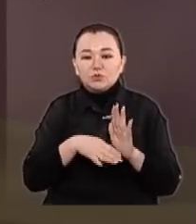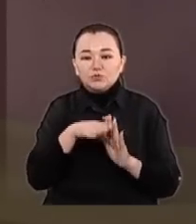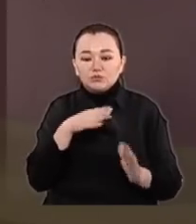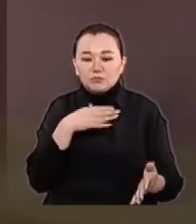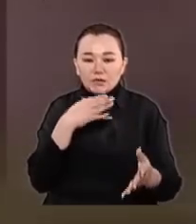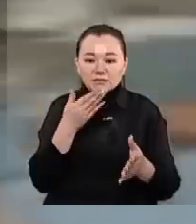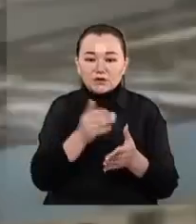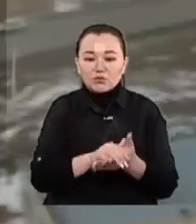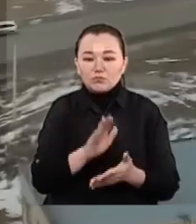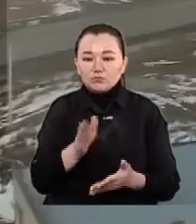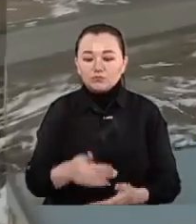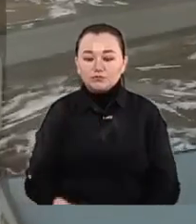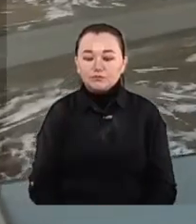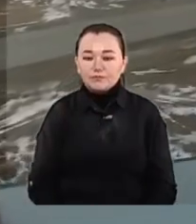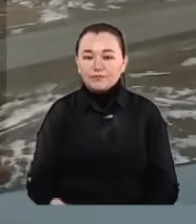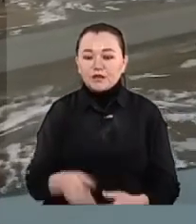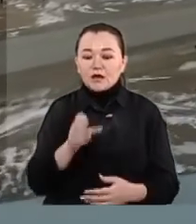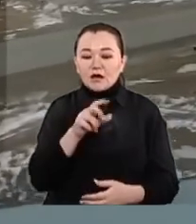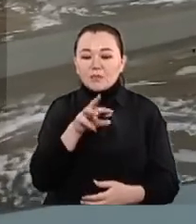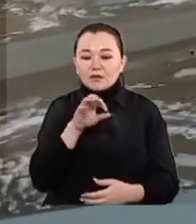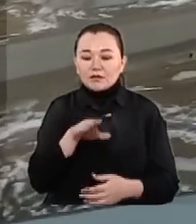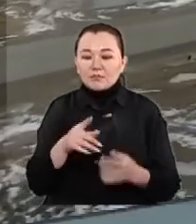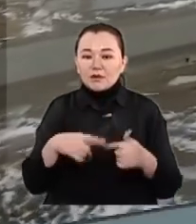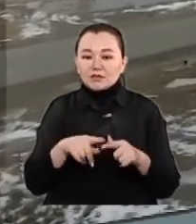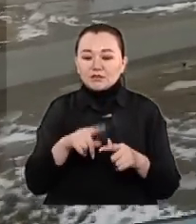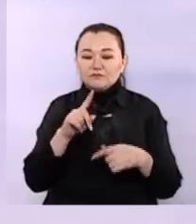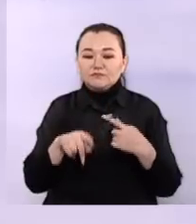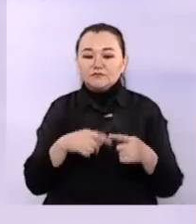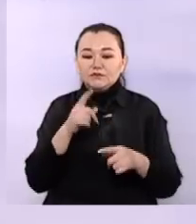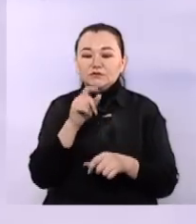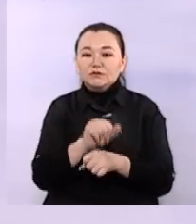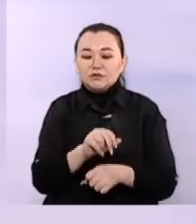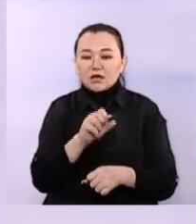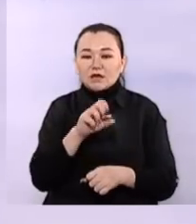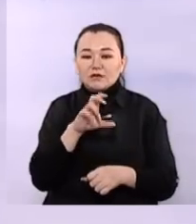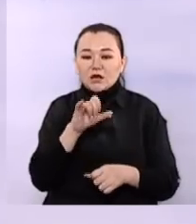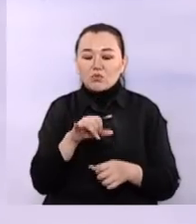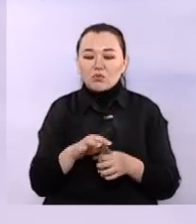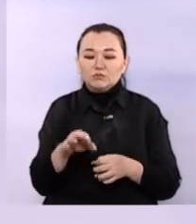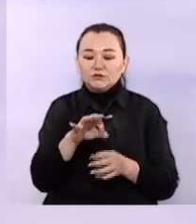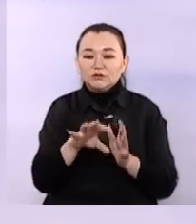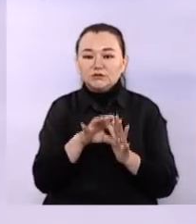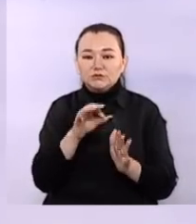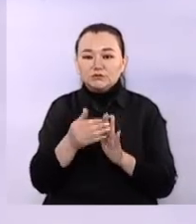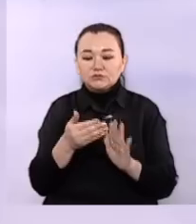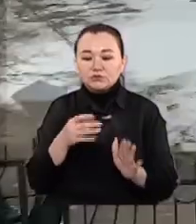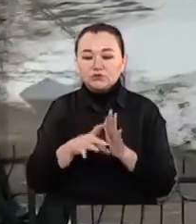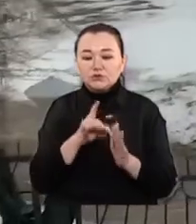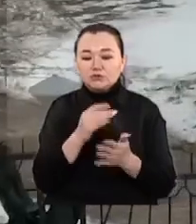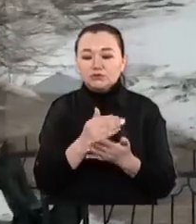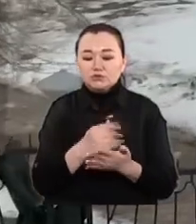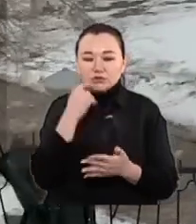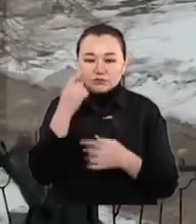танысамыз. Ал аманаттықтардың кезекті аялдамасы Атырау облысы болды. Сайлауалды штаб мүшелері